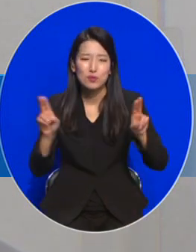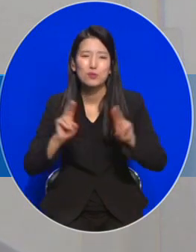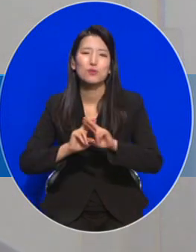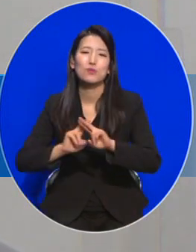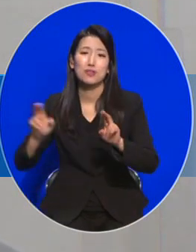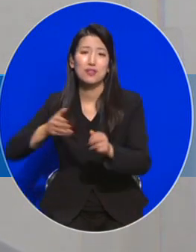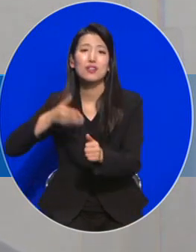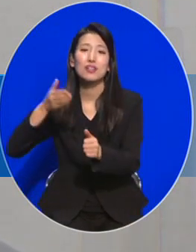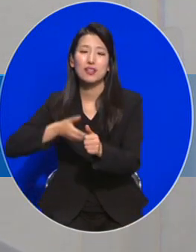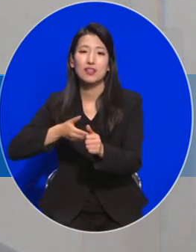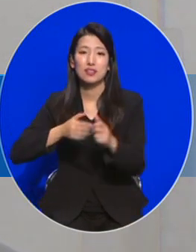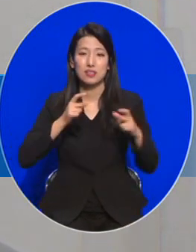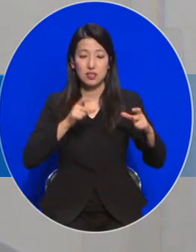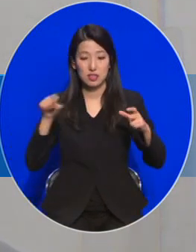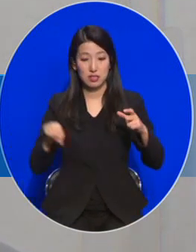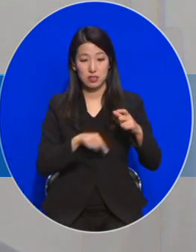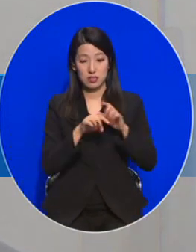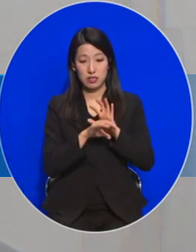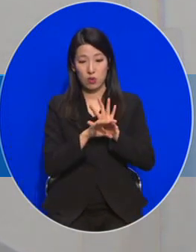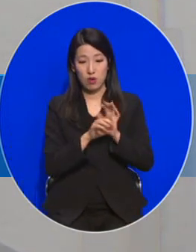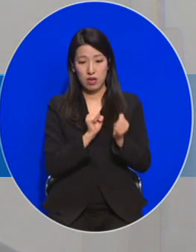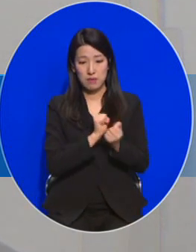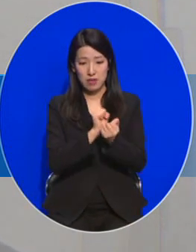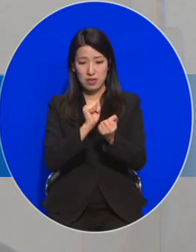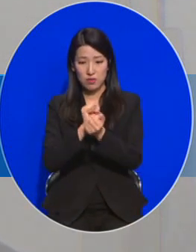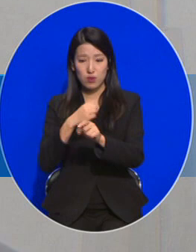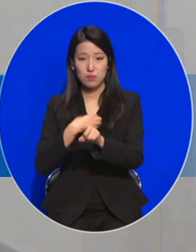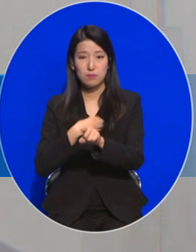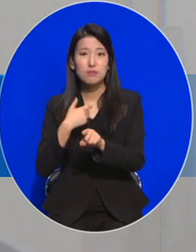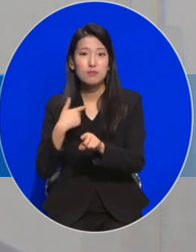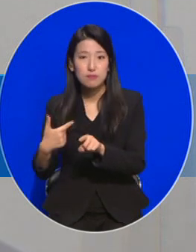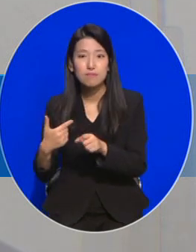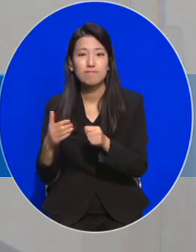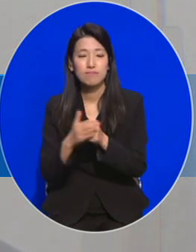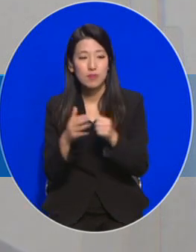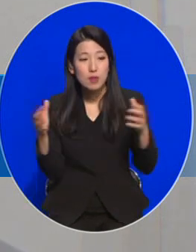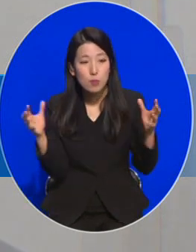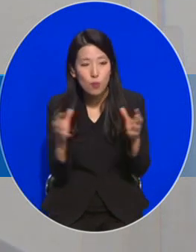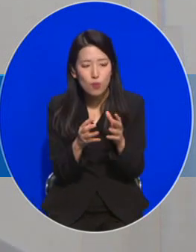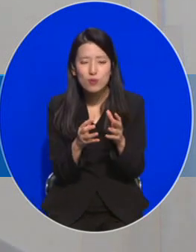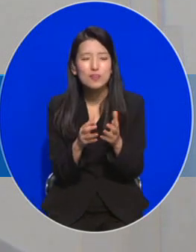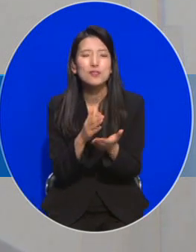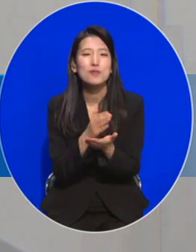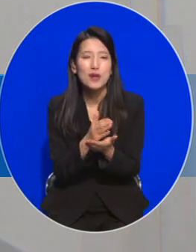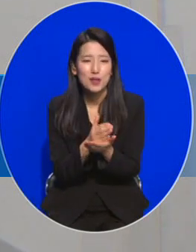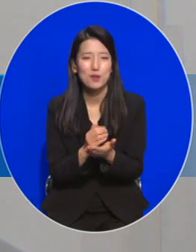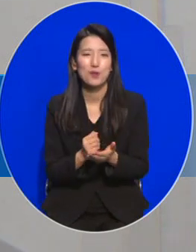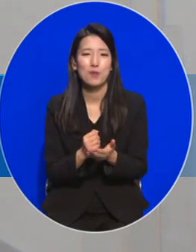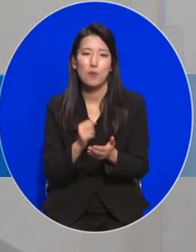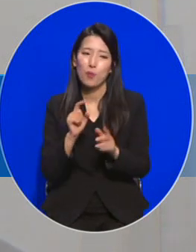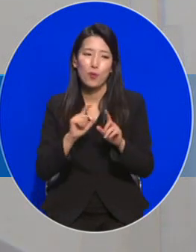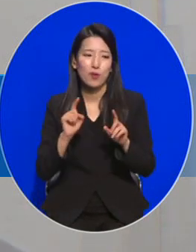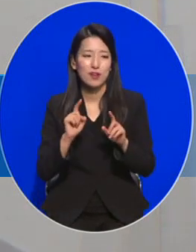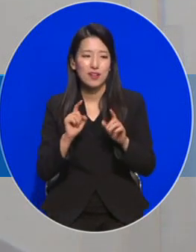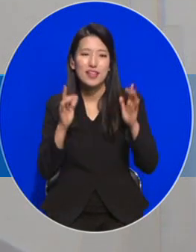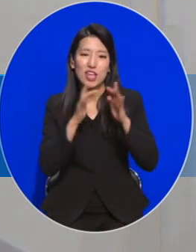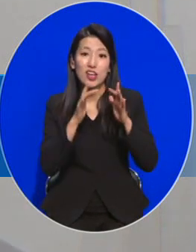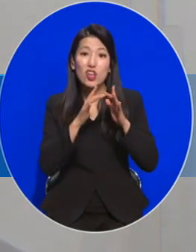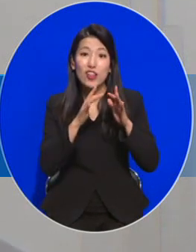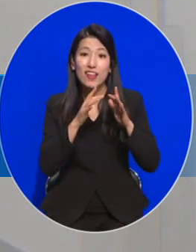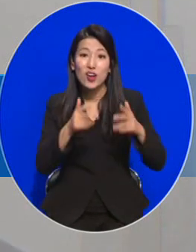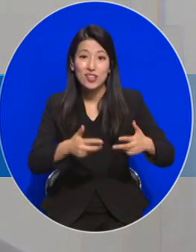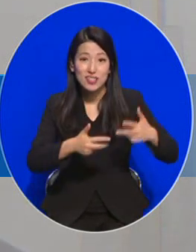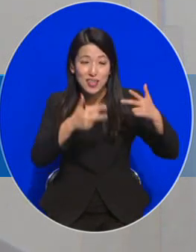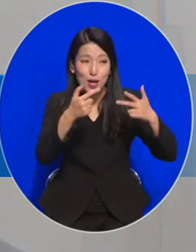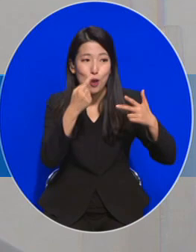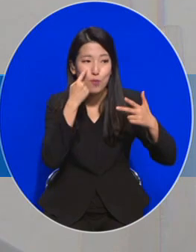감염이 굉장히 우려되는 상황이기 때문에 연말모임 행사는 취소하거나 비대면 b 저쪽으로 전화 대 주식 전화